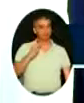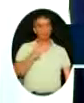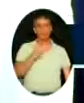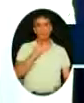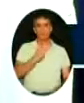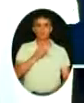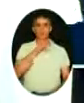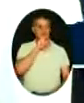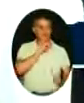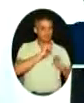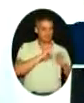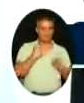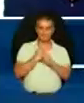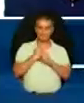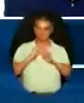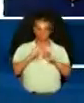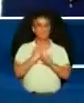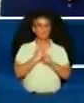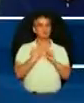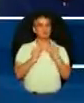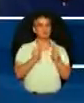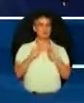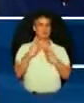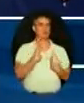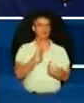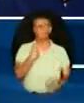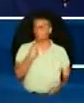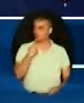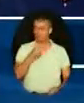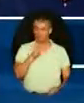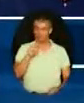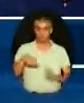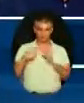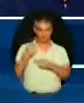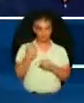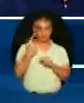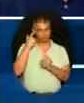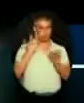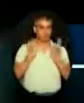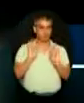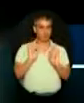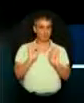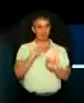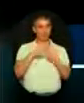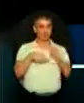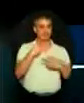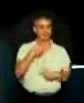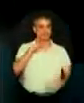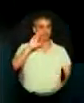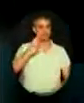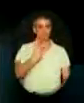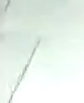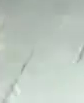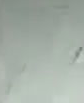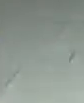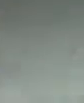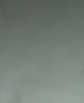לומר שדיבורים לחוד, מעשים לחוד, והמעשים טובים מהדיבורים. עוד מעט תגיד שגם בנושא הבא הוא פועל בשיקול דעת. זה הנושא הבא, קריאה שנייה.